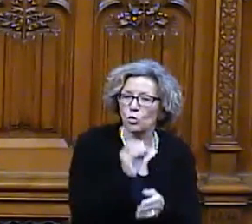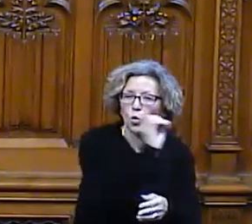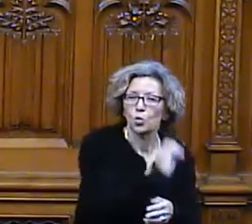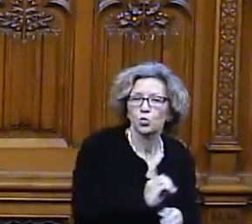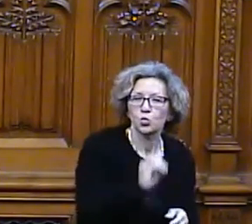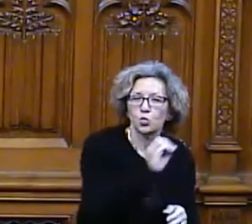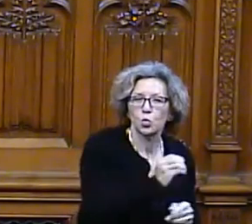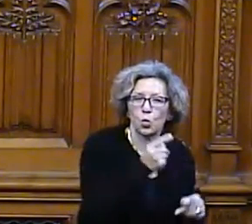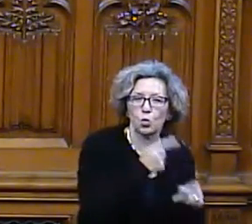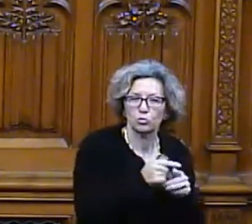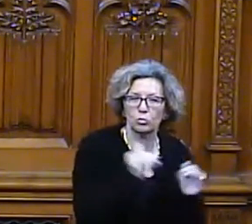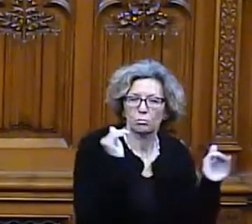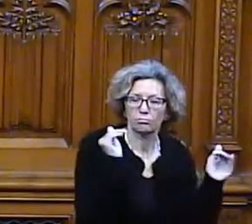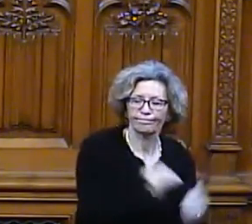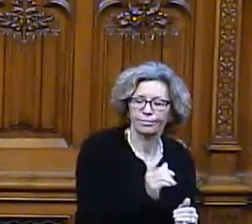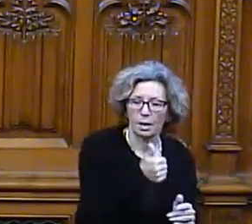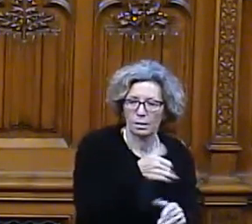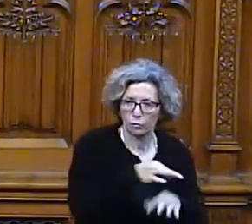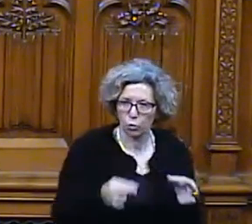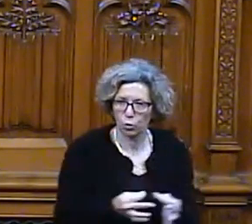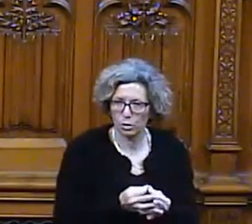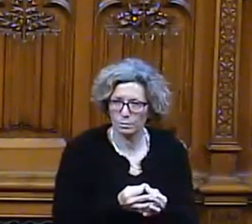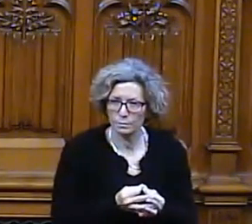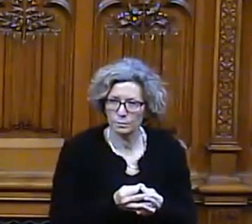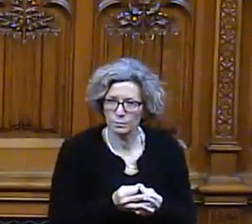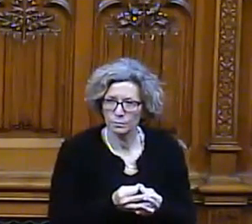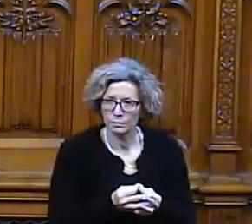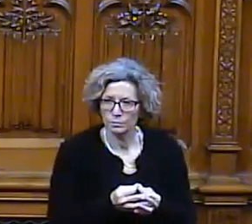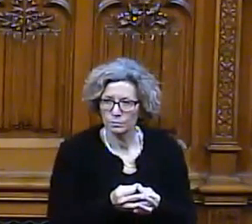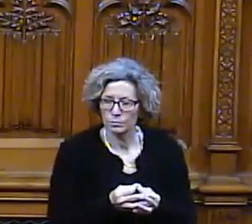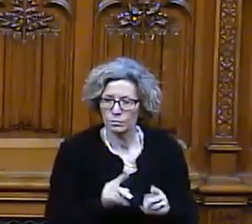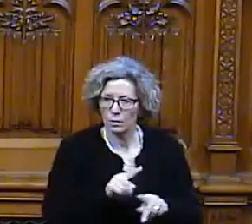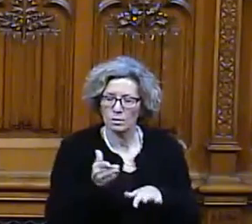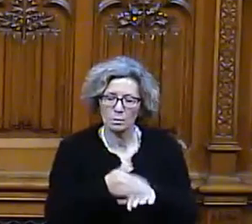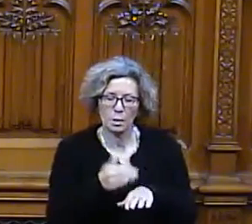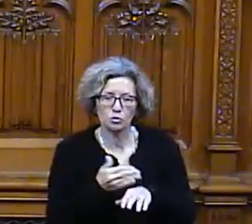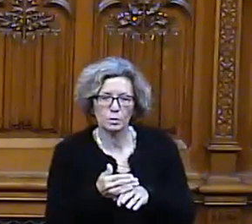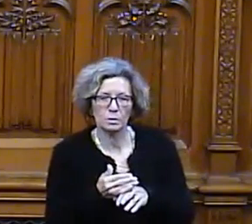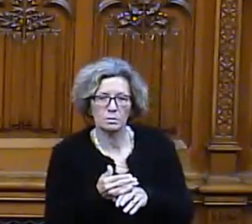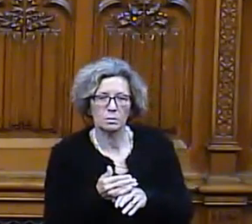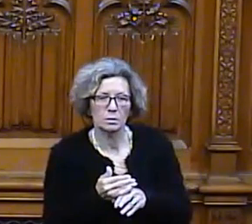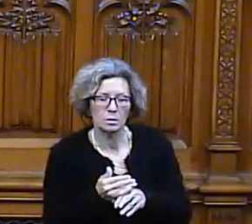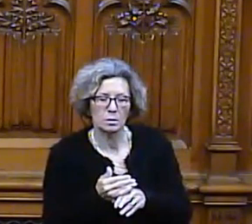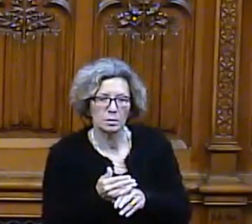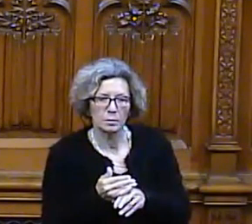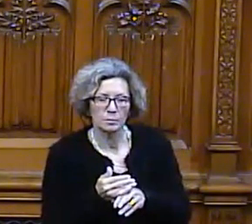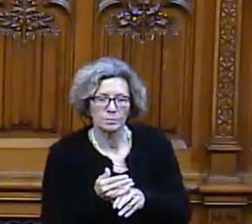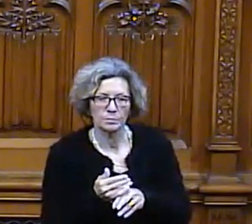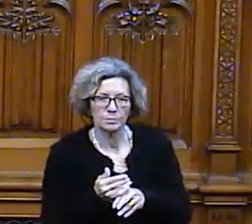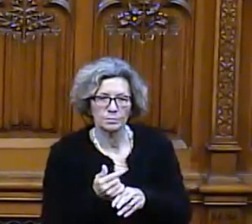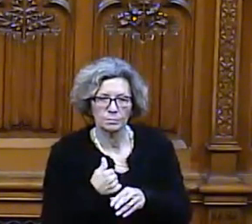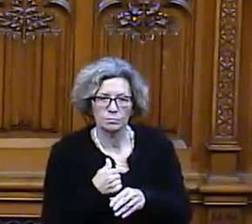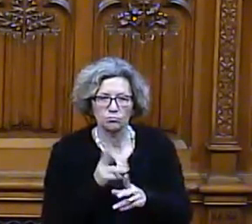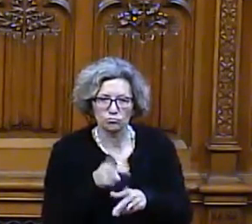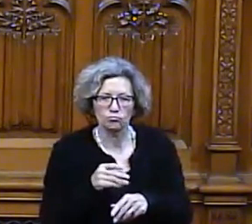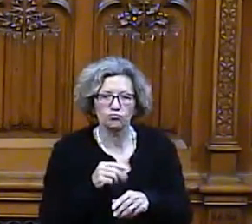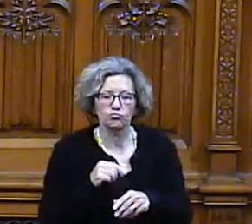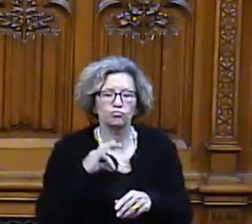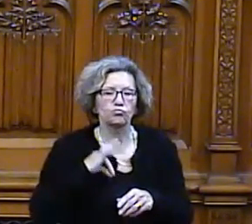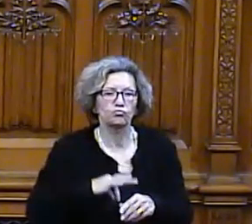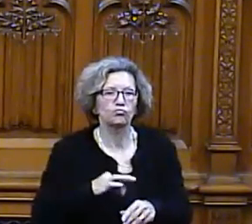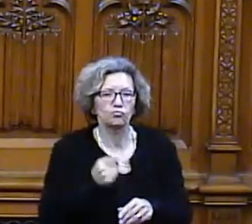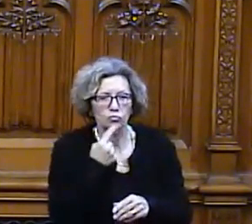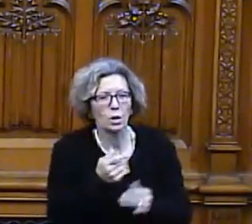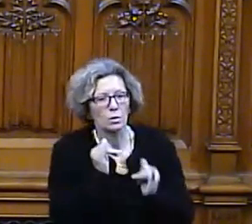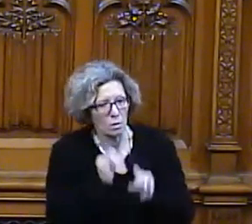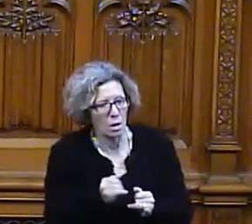Stunden in der Woche verkürzt bekommen haben. Ein anderes Beispiel, und dem könnte ich ja durchaus beipflichten, da gibt es